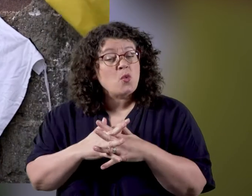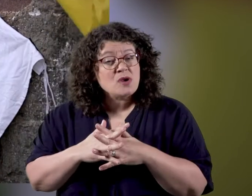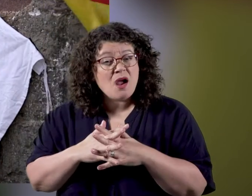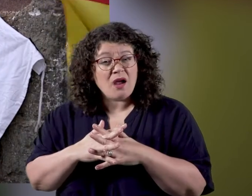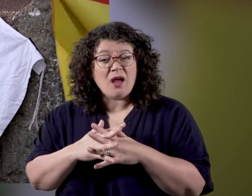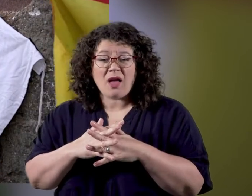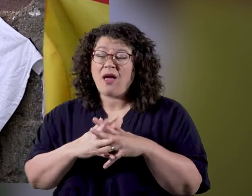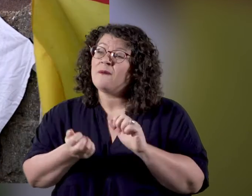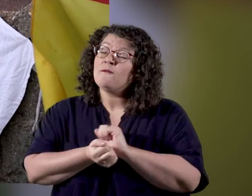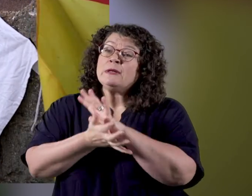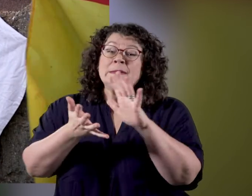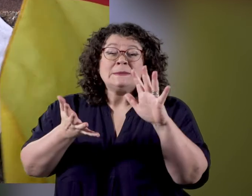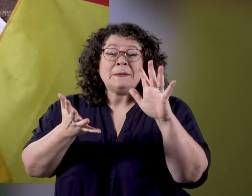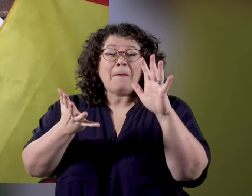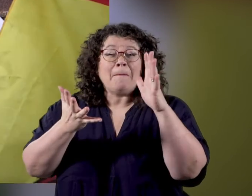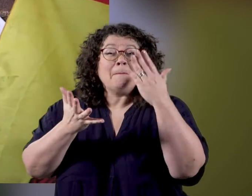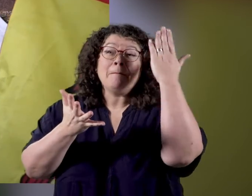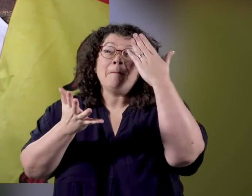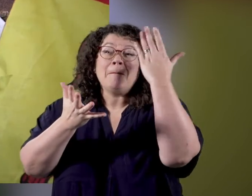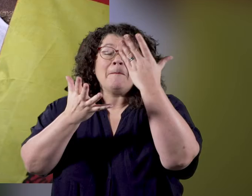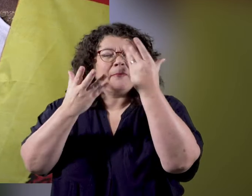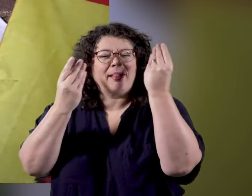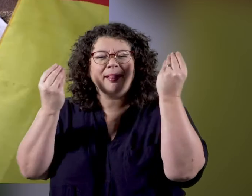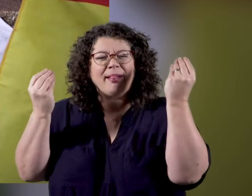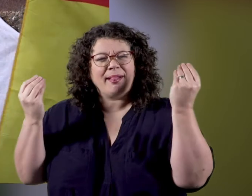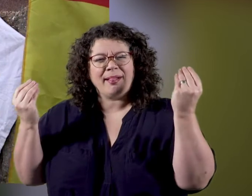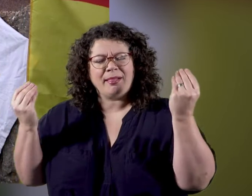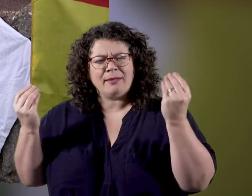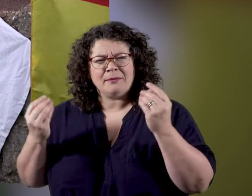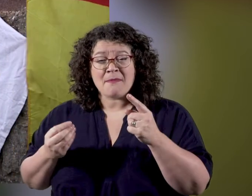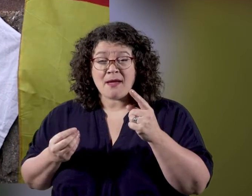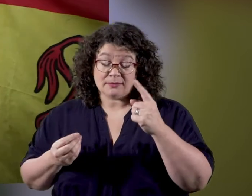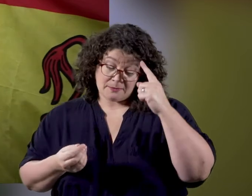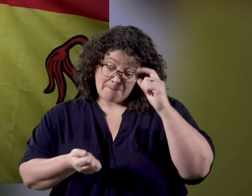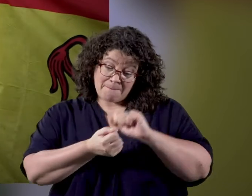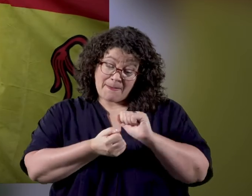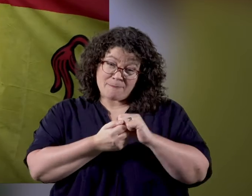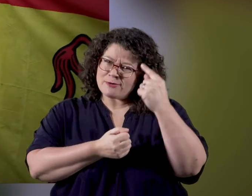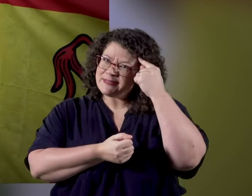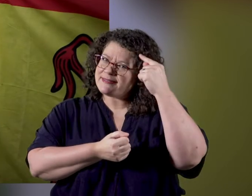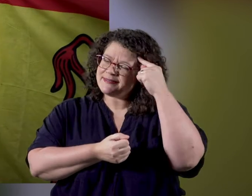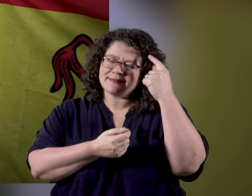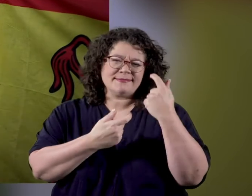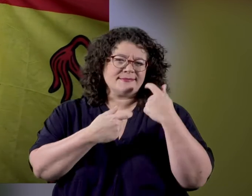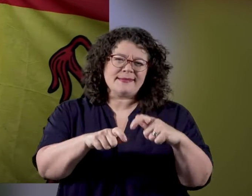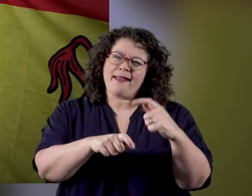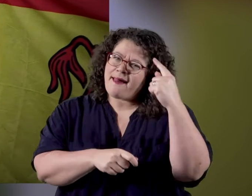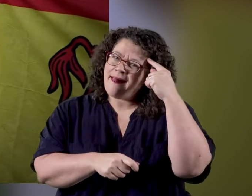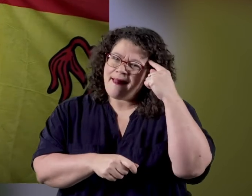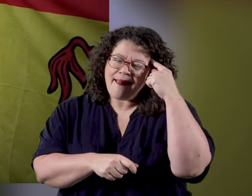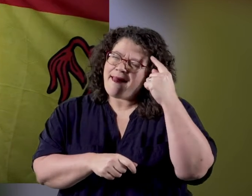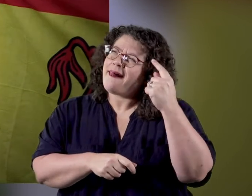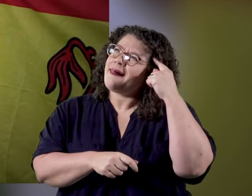by'r brython Saeson sydd, a'r boen a'r Gymru beunydd. Melys yn wir ydy'r